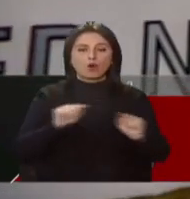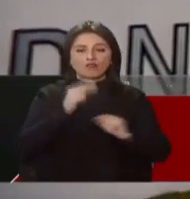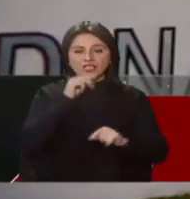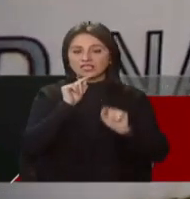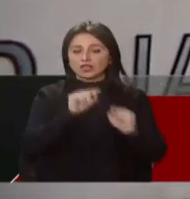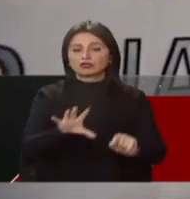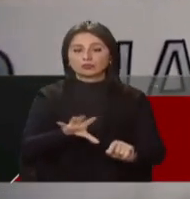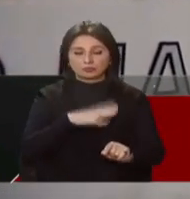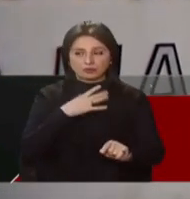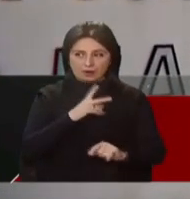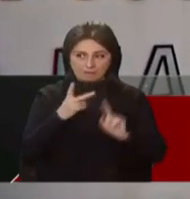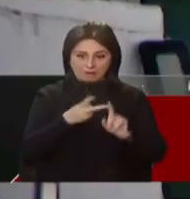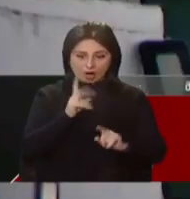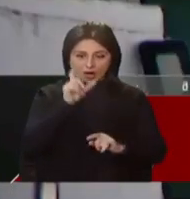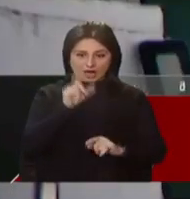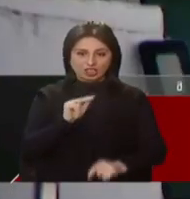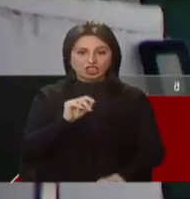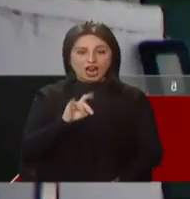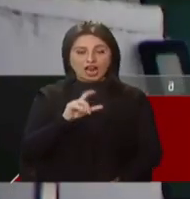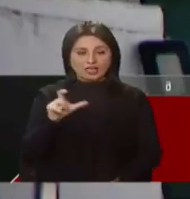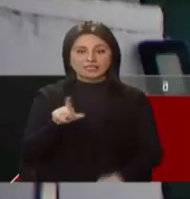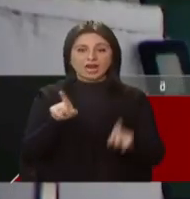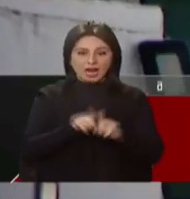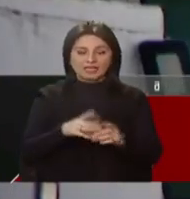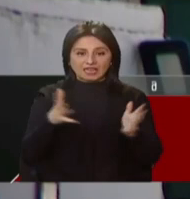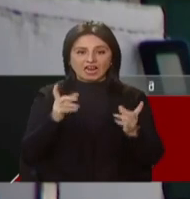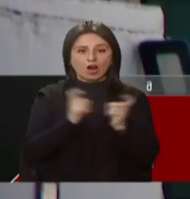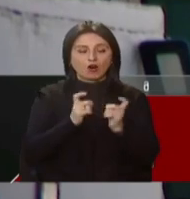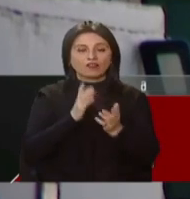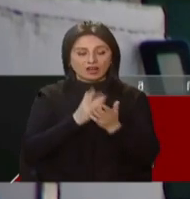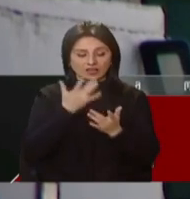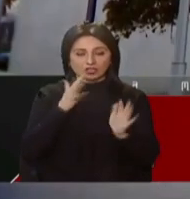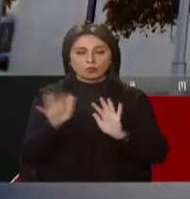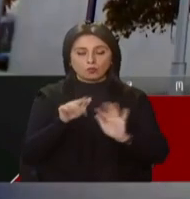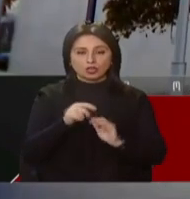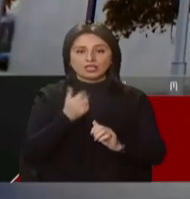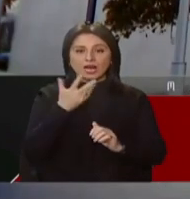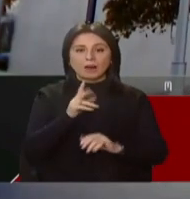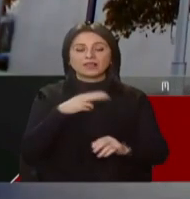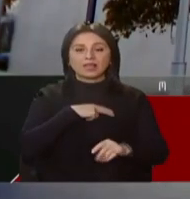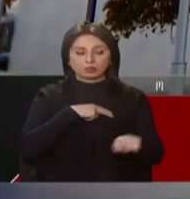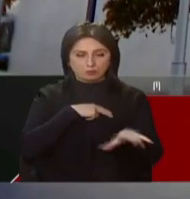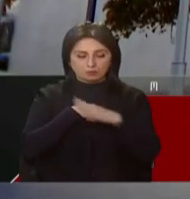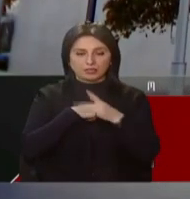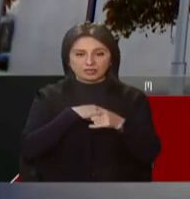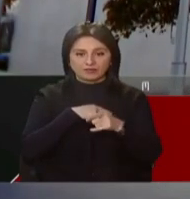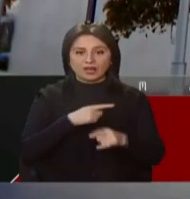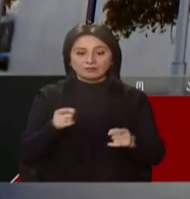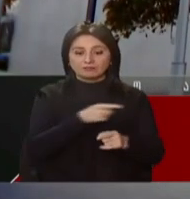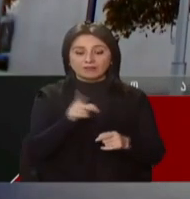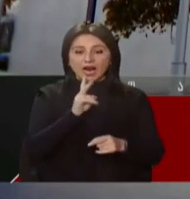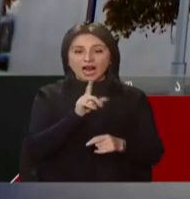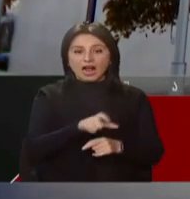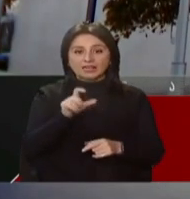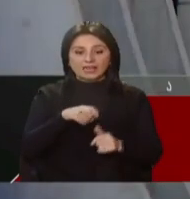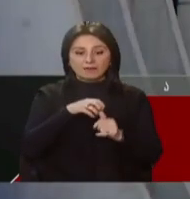პროვოკაციებში დაადანაშაულა. მეორე კანდიდატს გიორგი ჩალაძეს კი ასევე ღია კონფლიქტი აქვს ნაციონალურ მოძრაობის რამდენიმე დეპუტატთან. კანდიდატებს შორის ჯერ